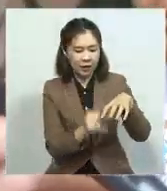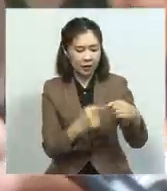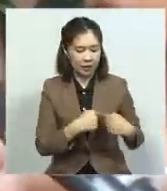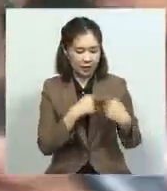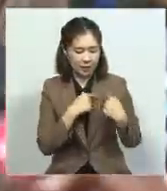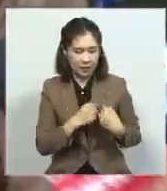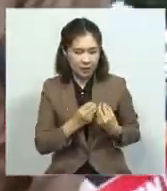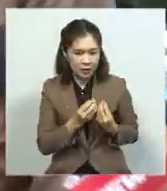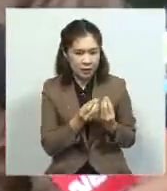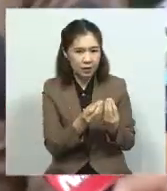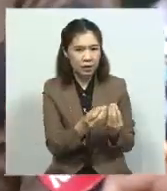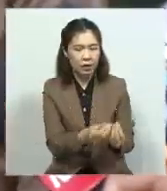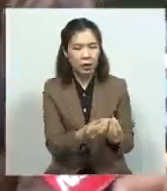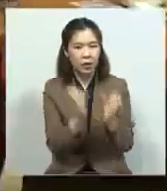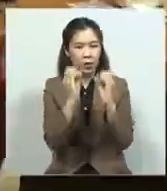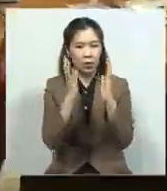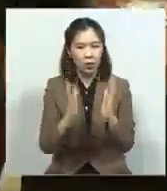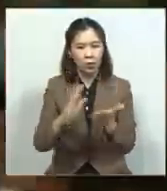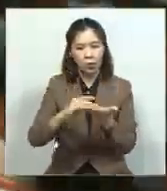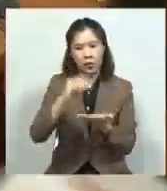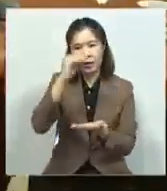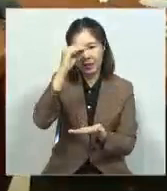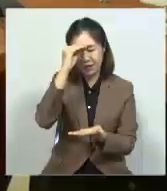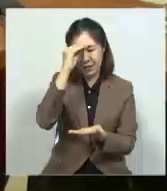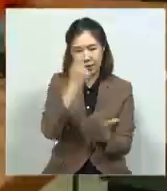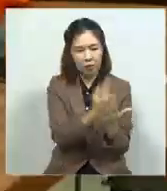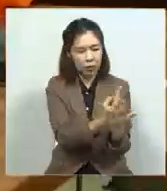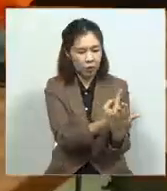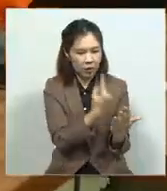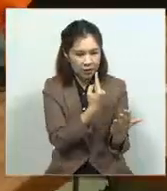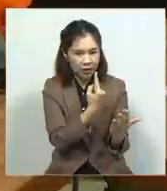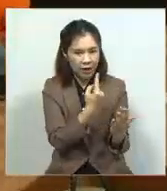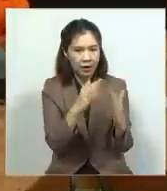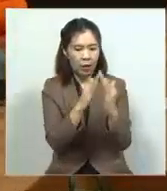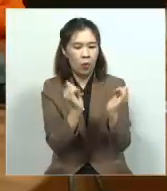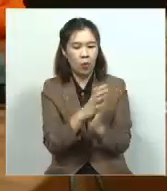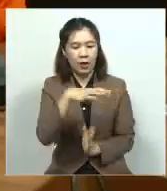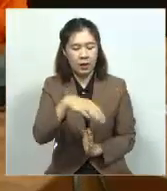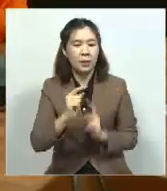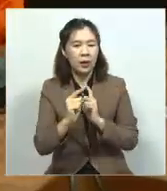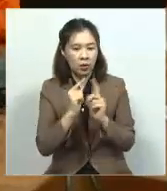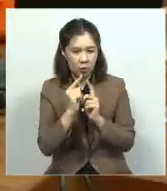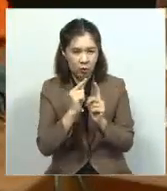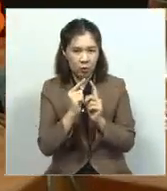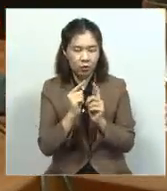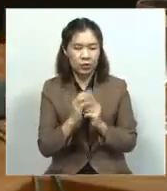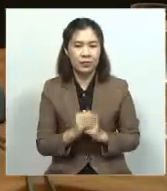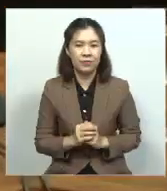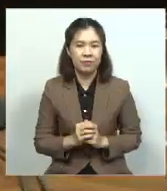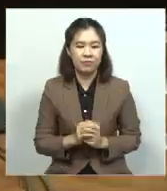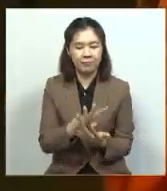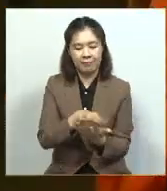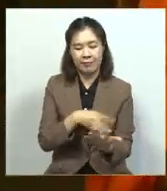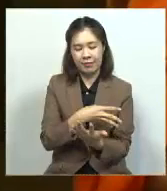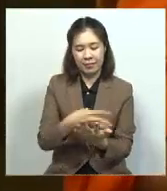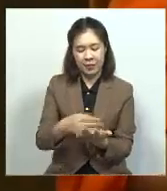ครูและนักเรียนพร้อมทั้งพูดคุยทำความเข้าใจกับตัวแทนนักเรียนและเจ้าอาวาสวัดสิงห์ถึงปัญหาที่เกิดขึ้นด้วยรวมทั้งวางแนว